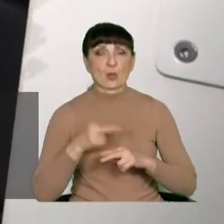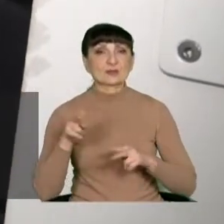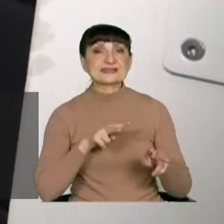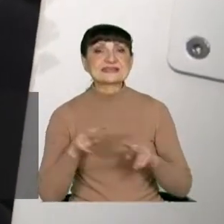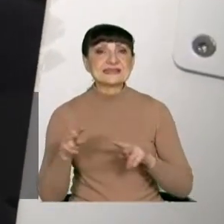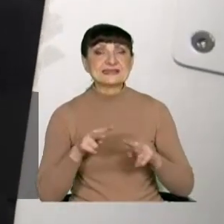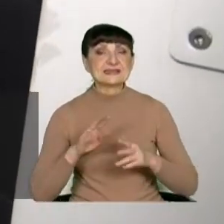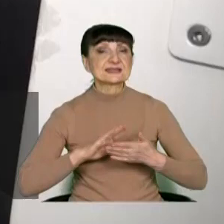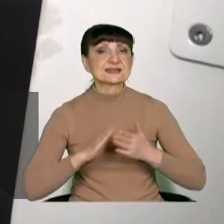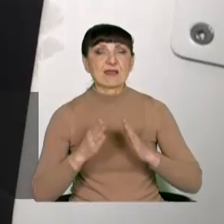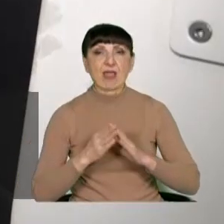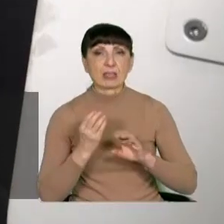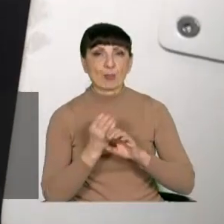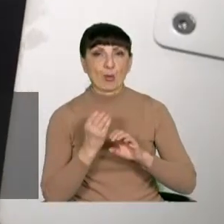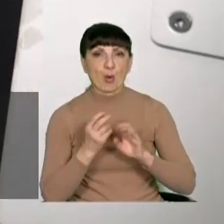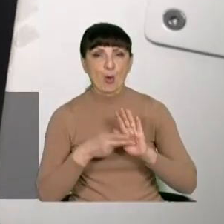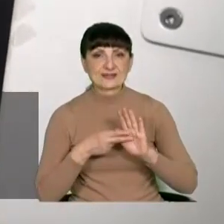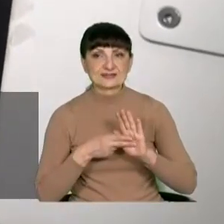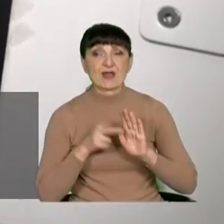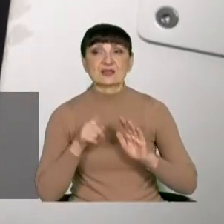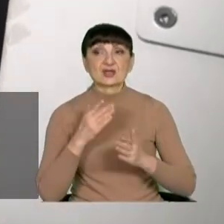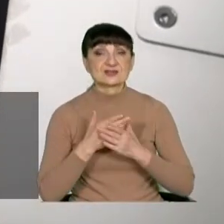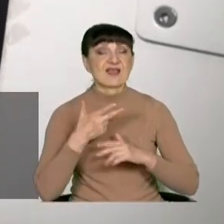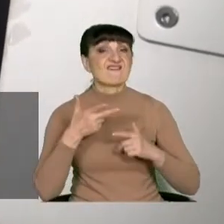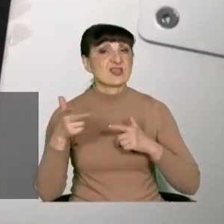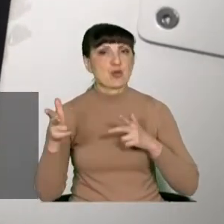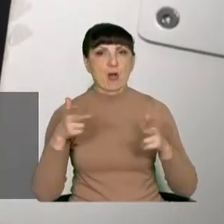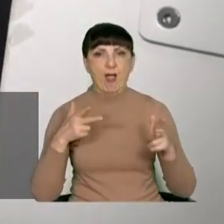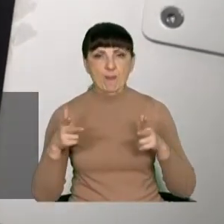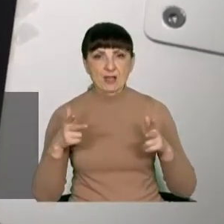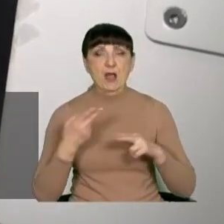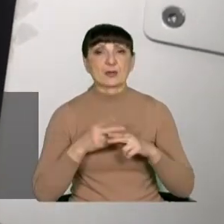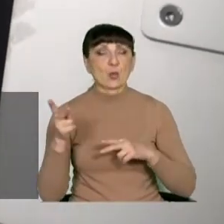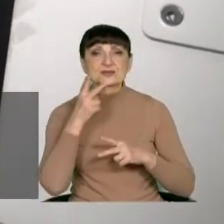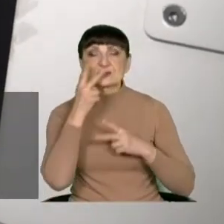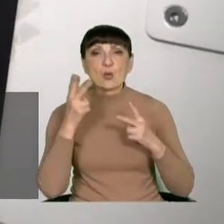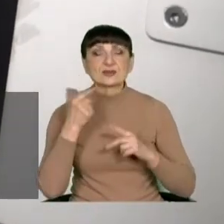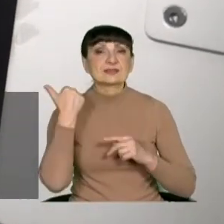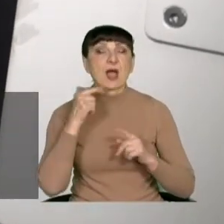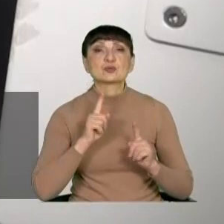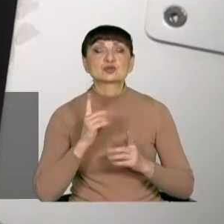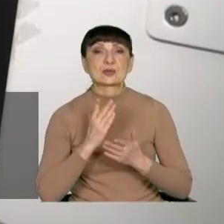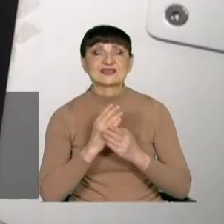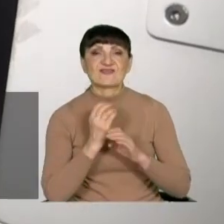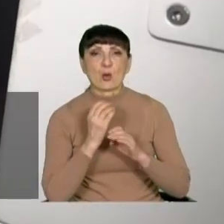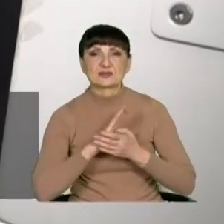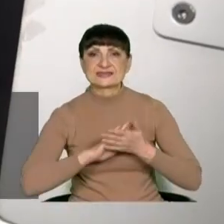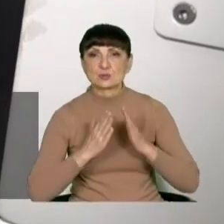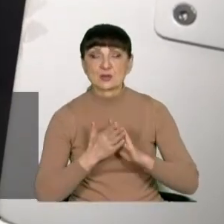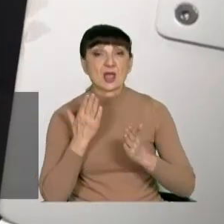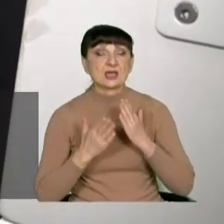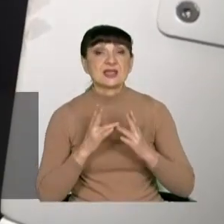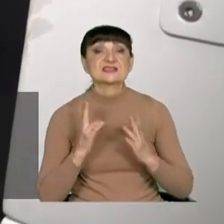следит за состоянием состава. Также имеются камеры видеонаблюдения, по которым он следит за ситуацией в каждом вагоне. В случае,